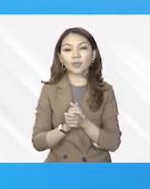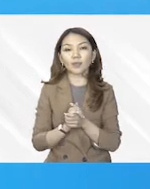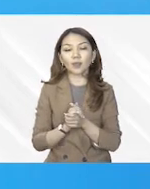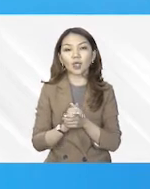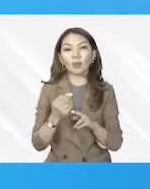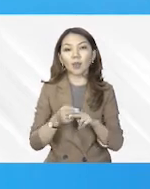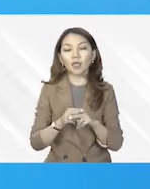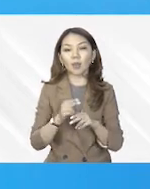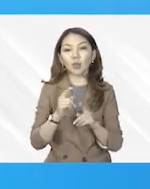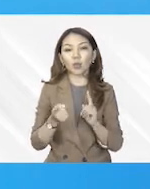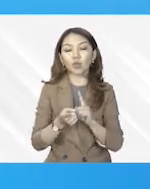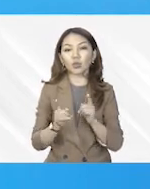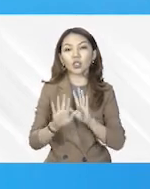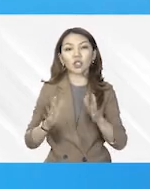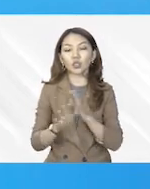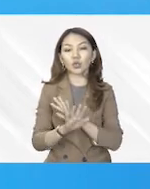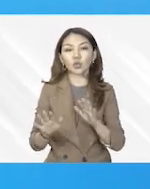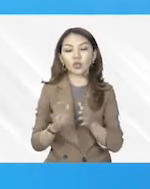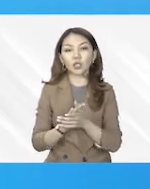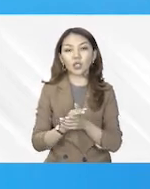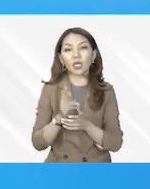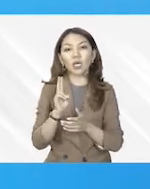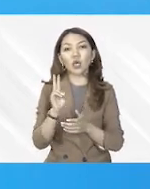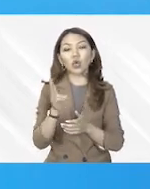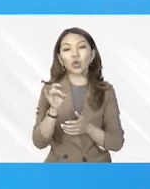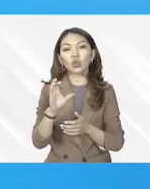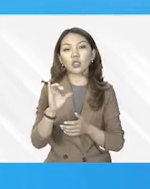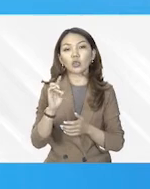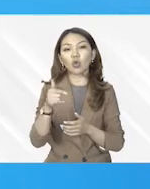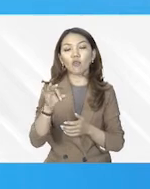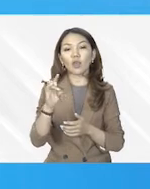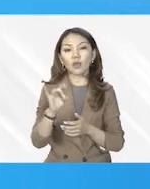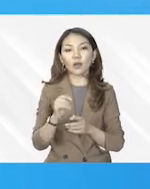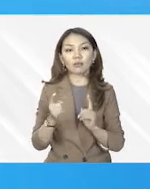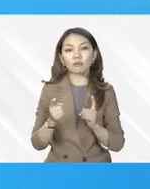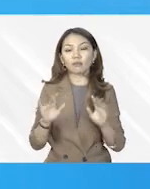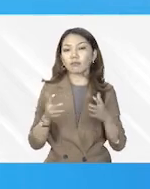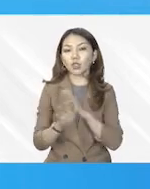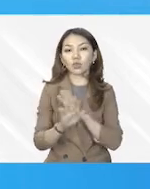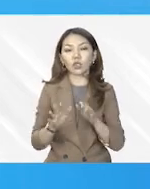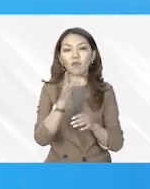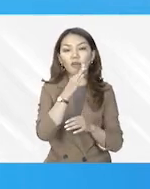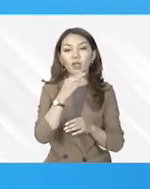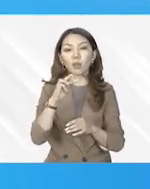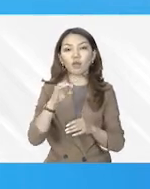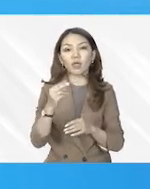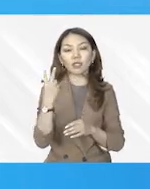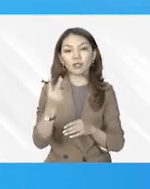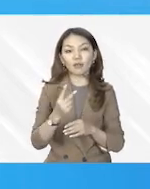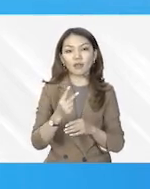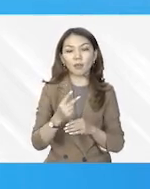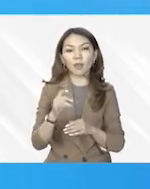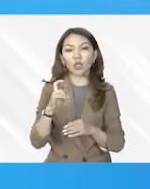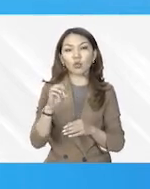происходит конъюгации гомологичных хромосом или кроссинговера. Во время метафазы 2 хромосомы выстраиваются